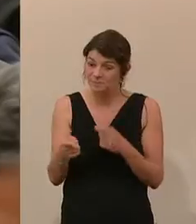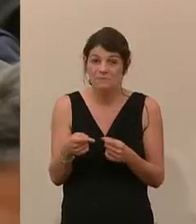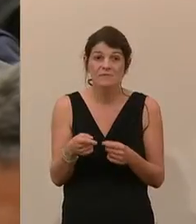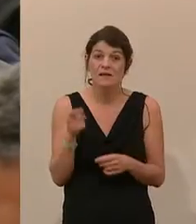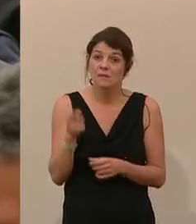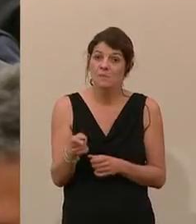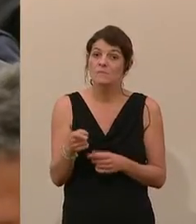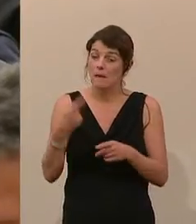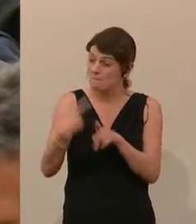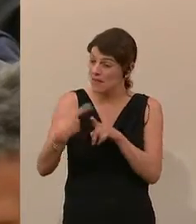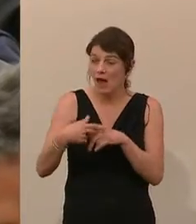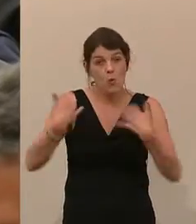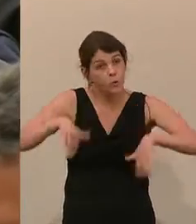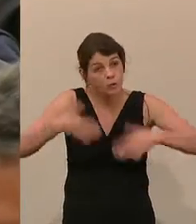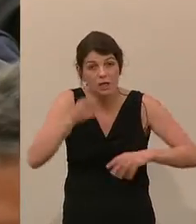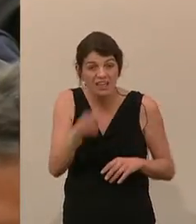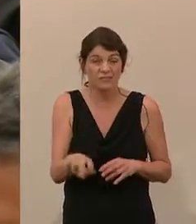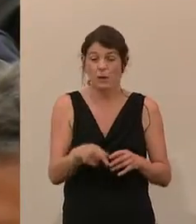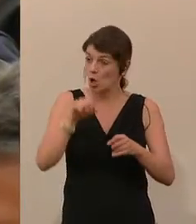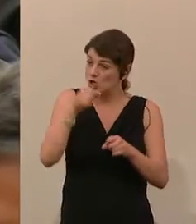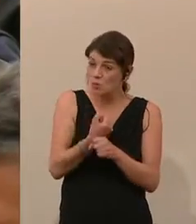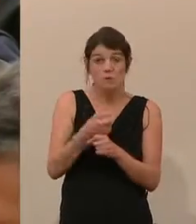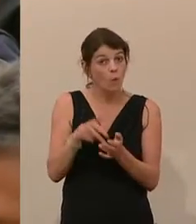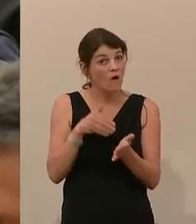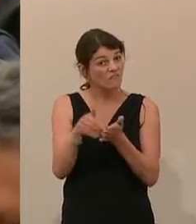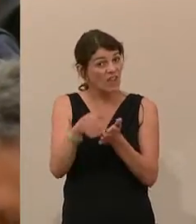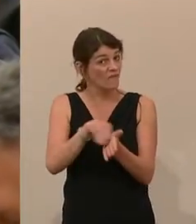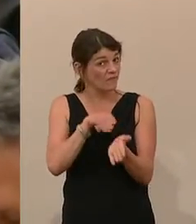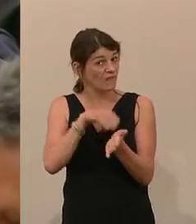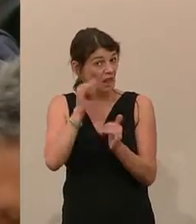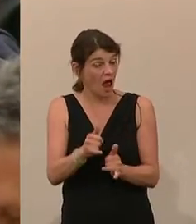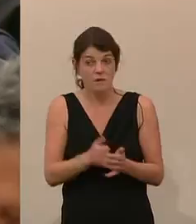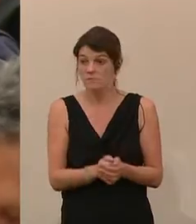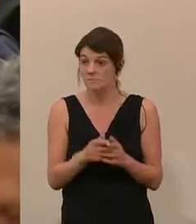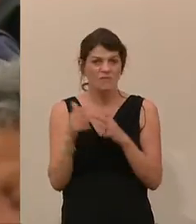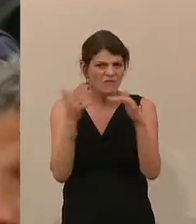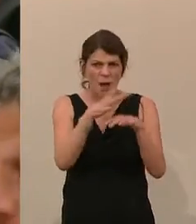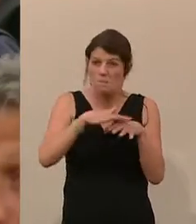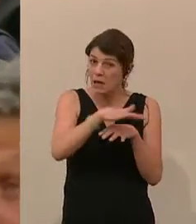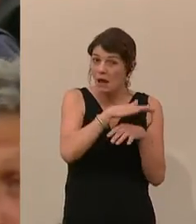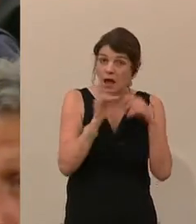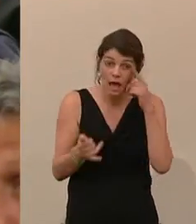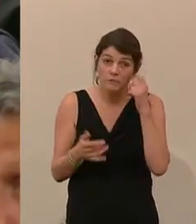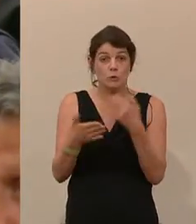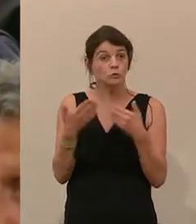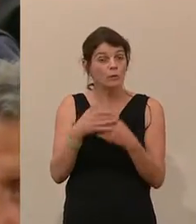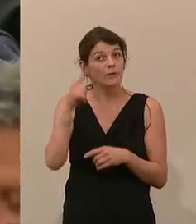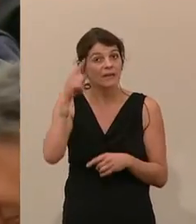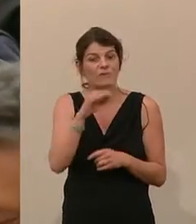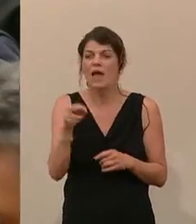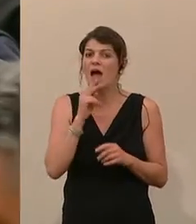dieses Metall ist. Und trotzdem ist es noch in Verwendung in vielen Bereichen. Wenn wir nur hernehmen bei